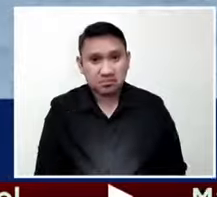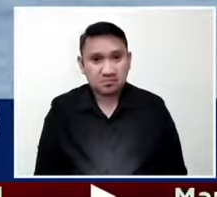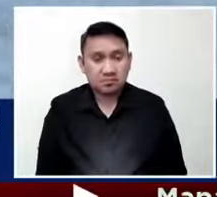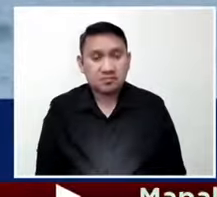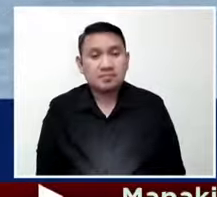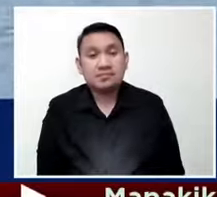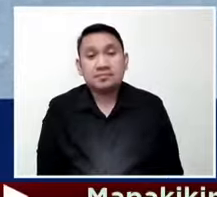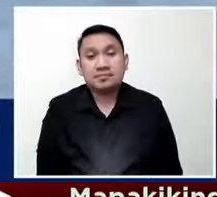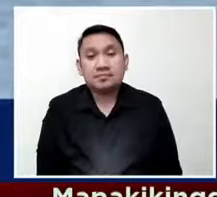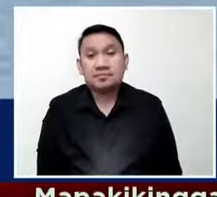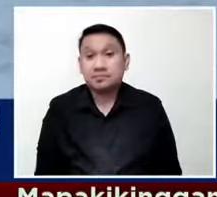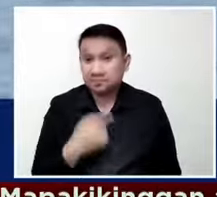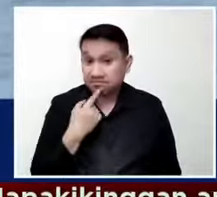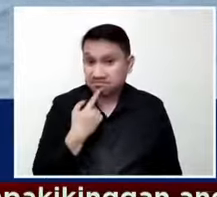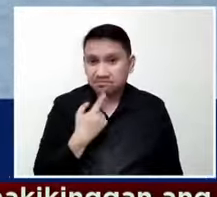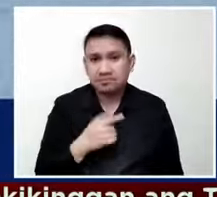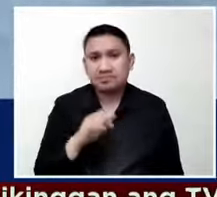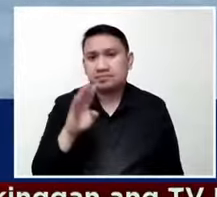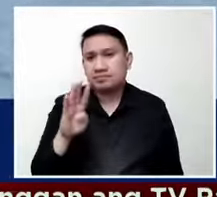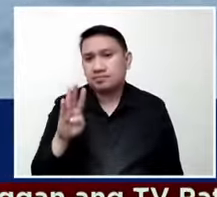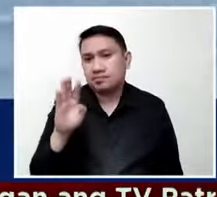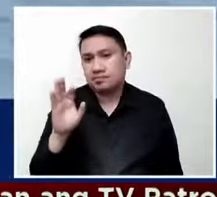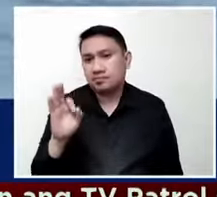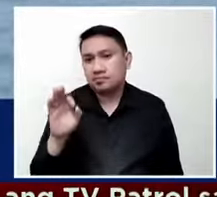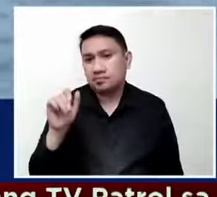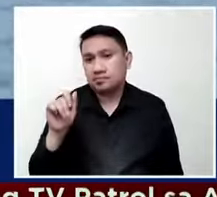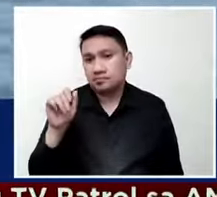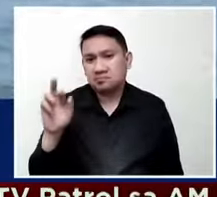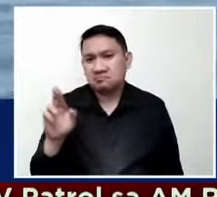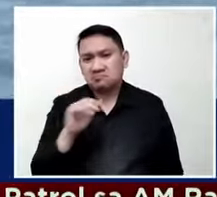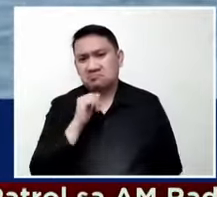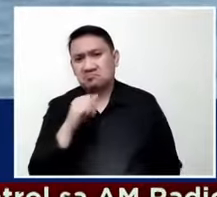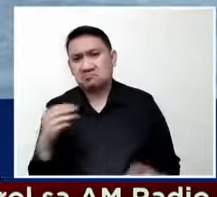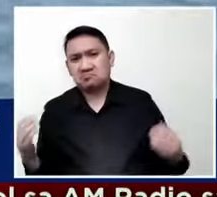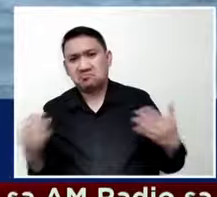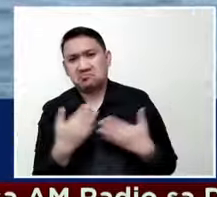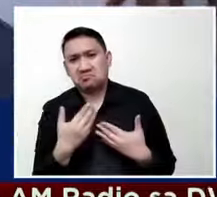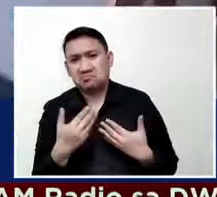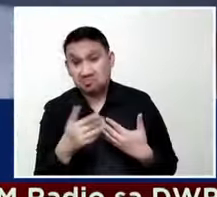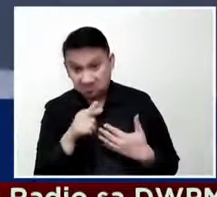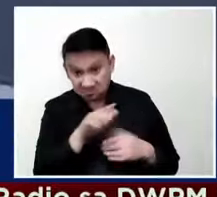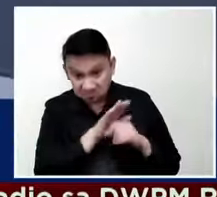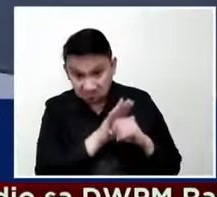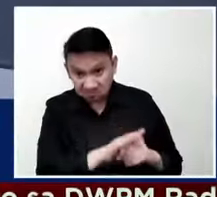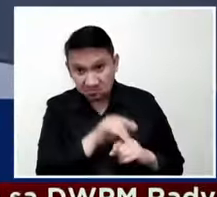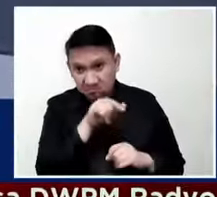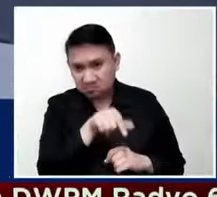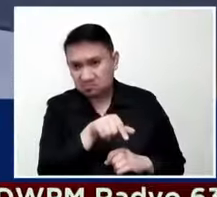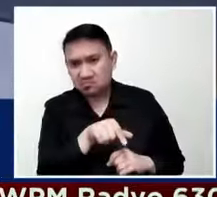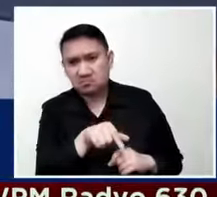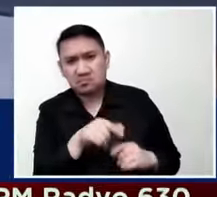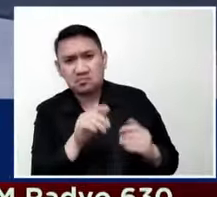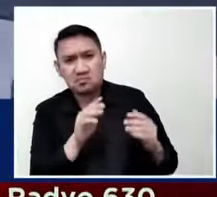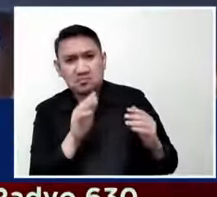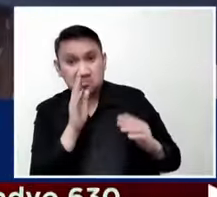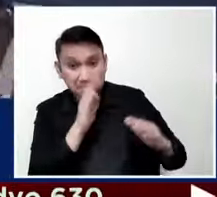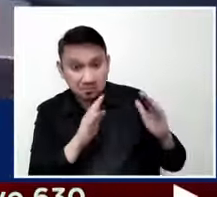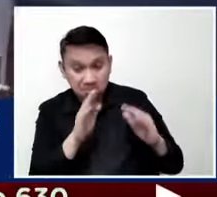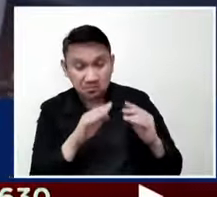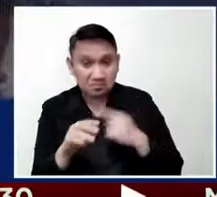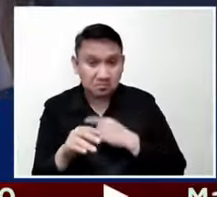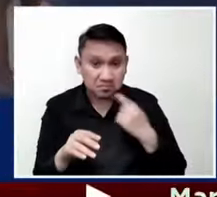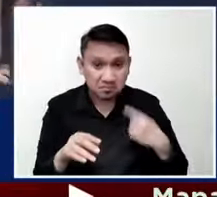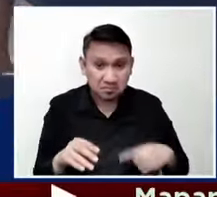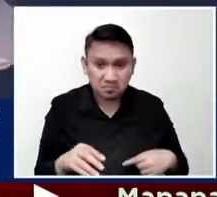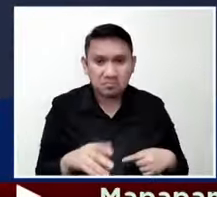Sabi pa ng BFAR, hindi sila natitinag sa anumang tensyon sa West Philippine Sea dahil mandato nilang tulungan na iangat